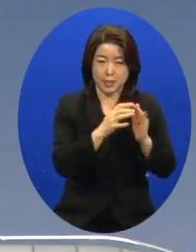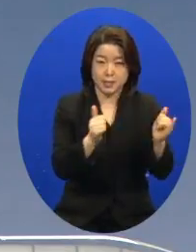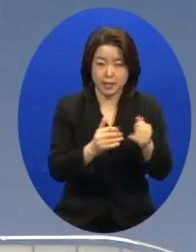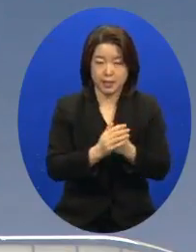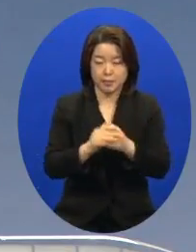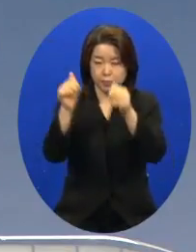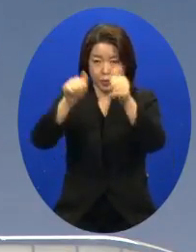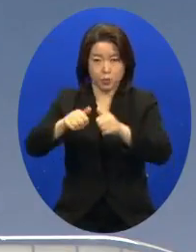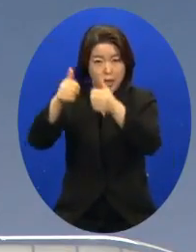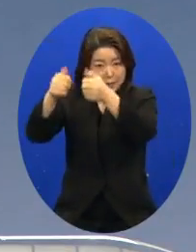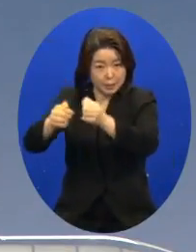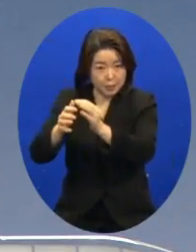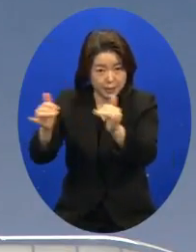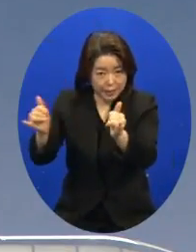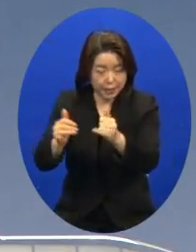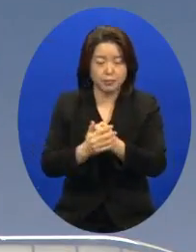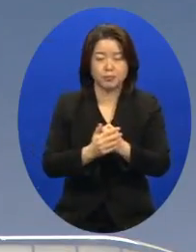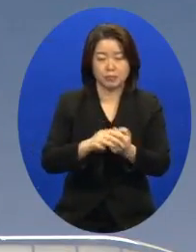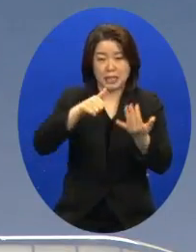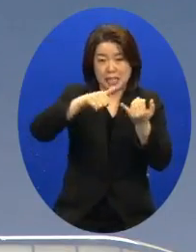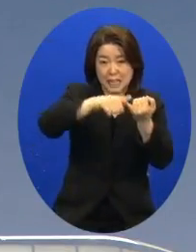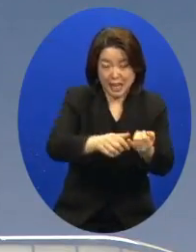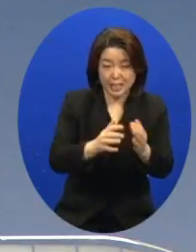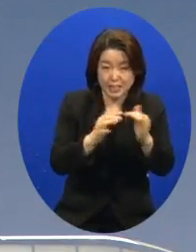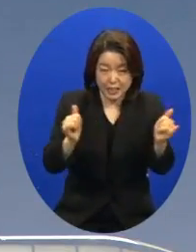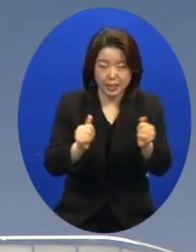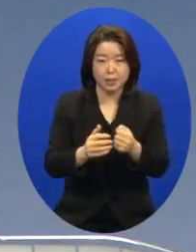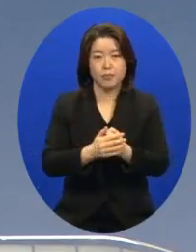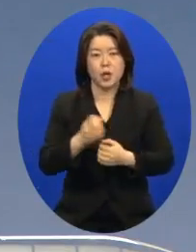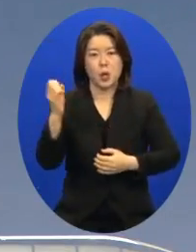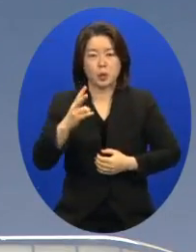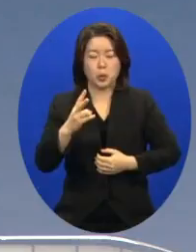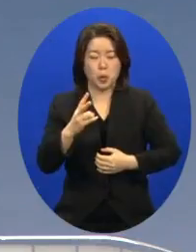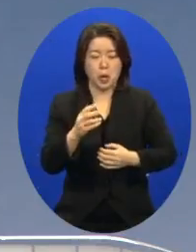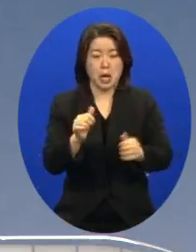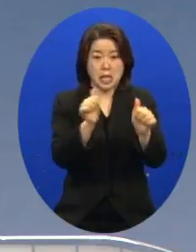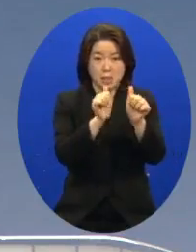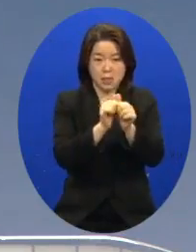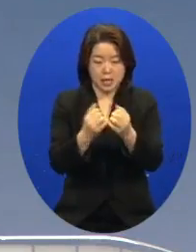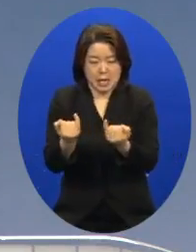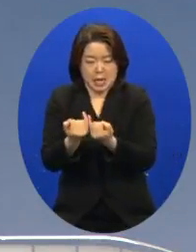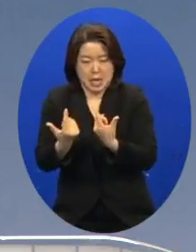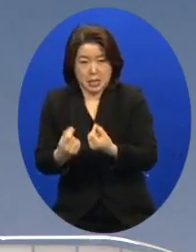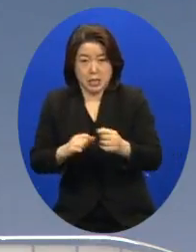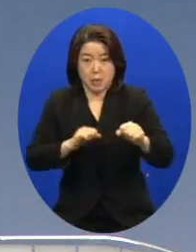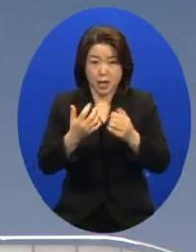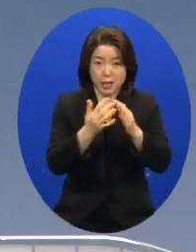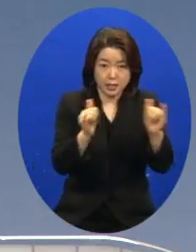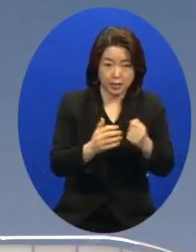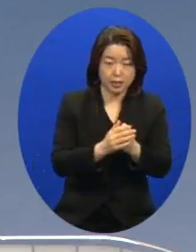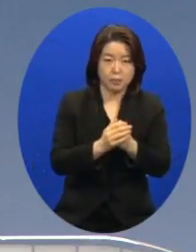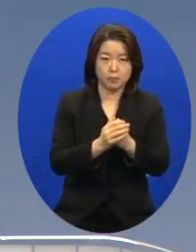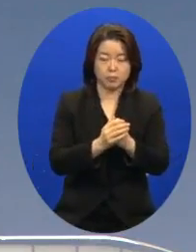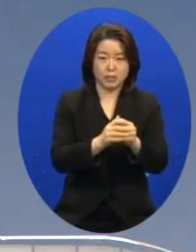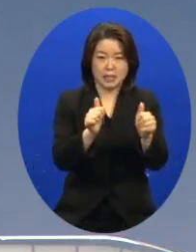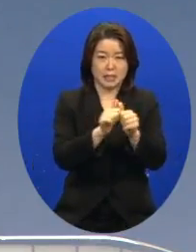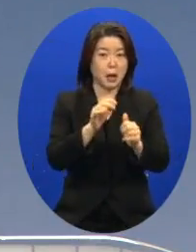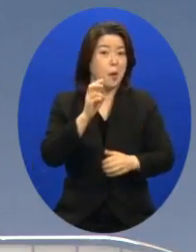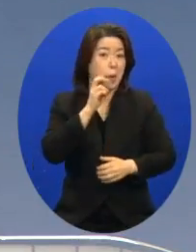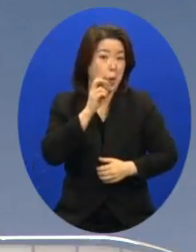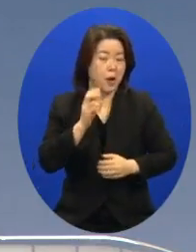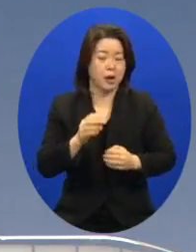우상을 숭배하는 사람들 가늠하는 사람들 여성 노릇을 하는 사람들 을 말합니다